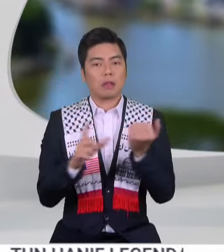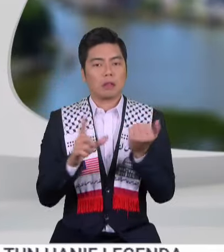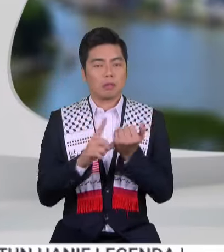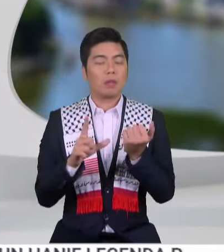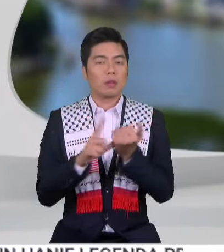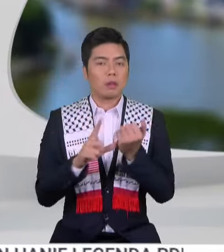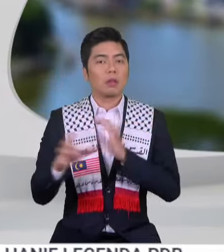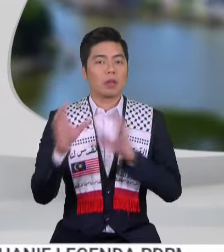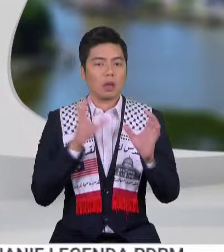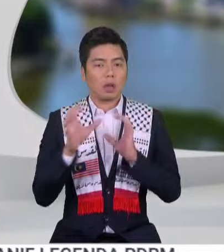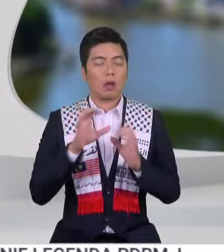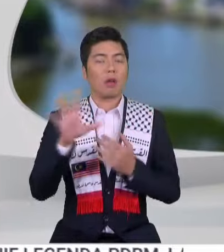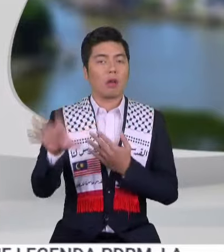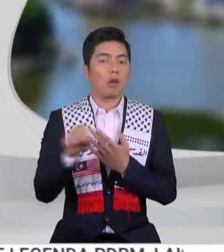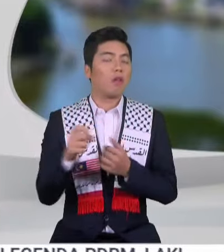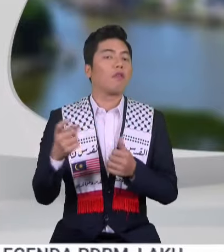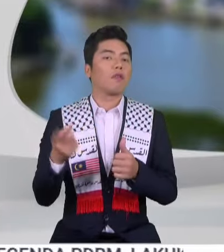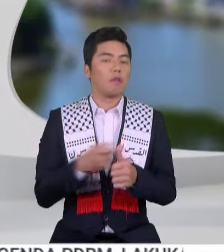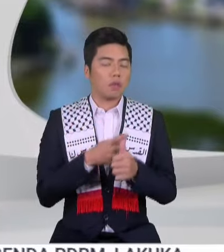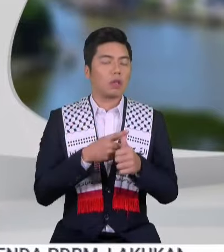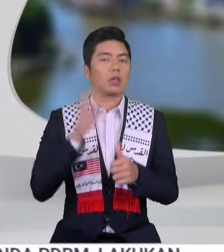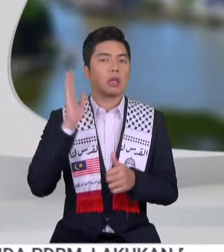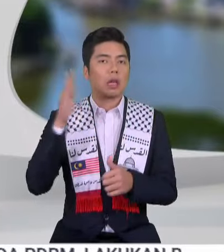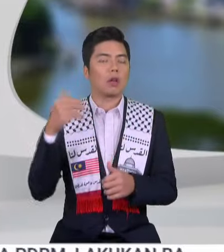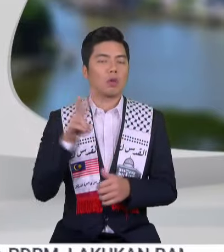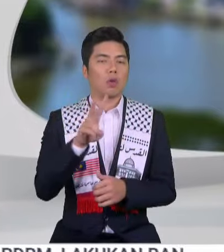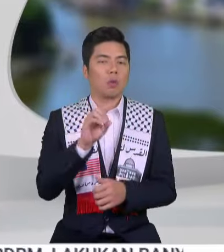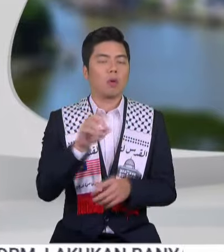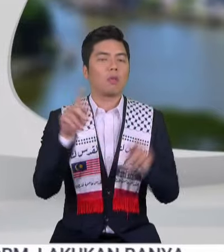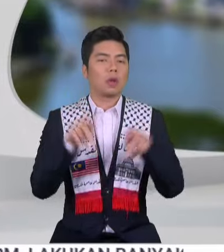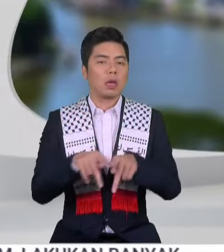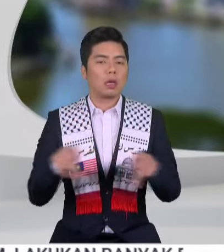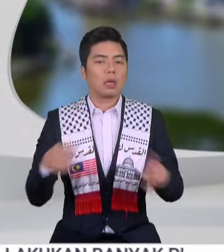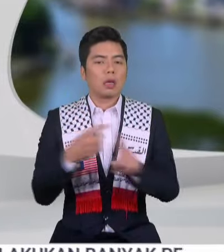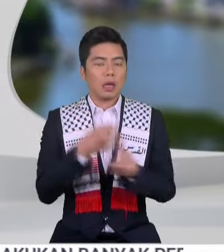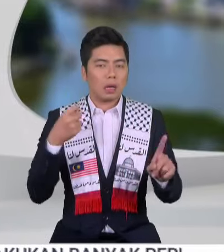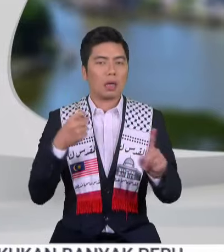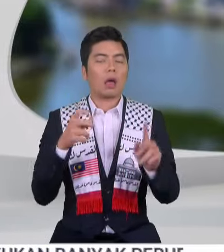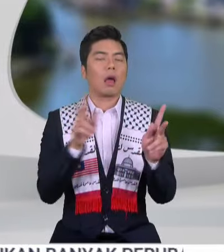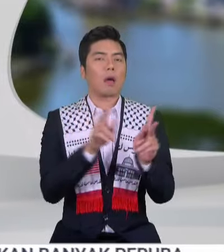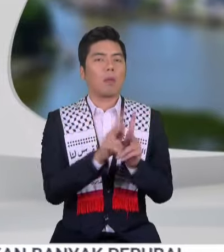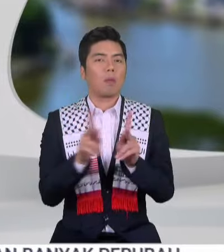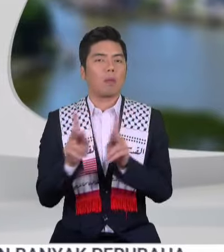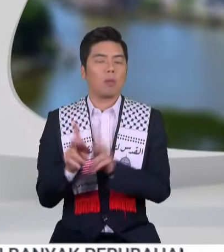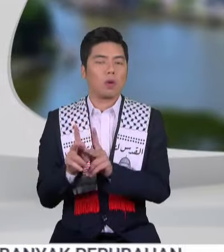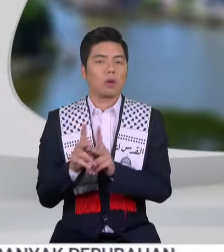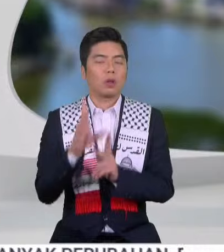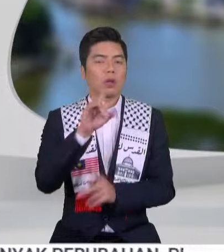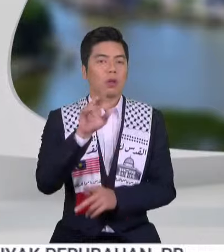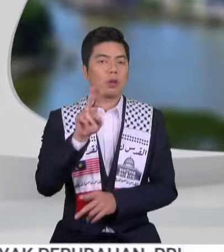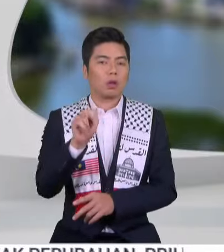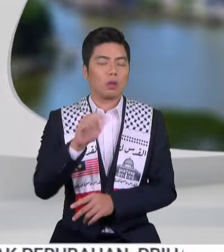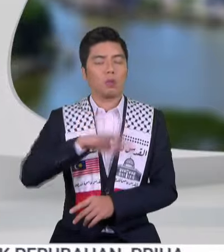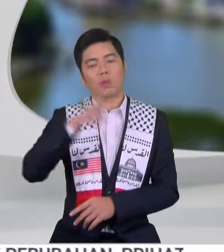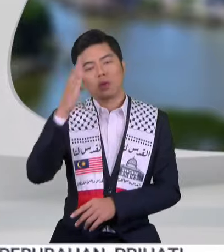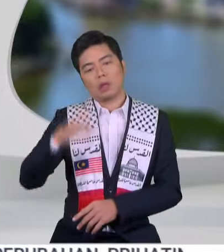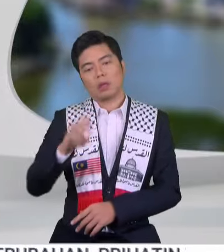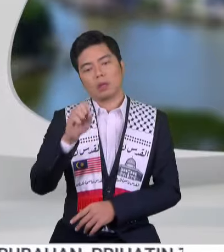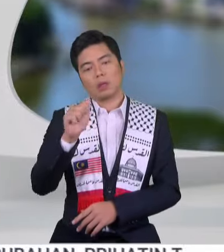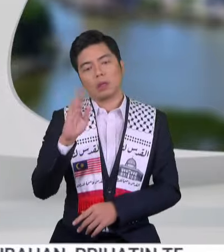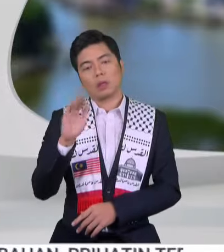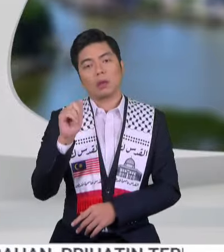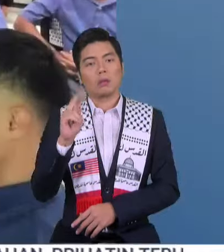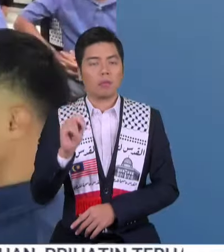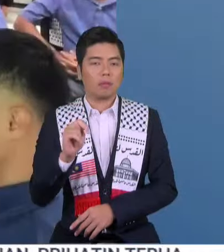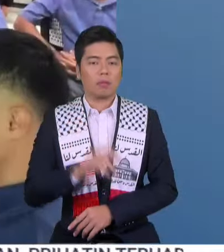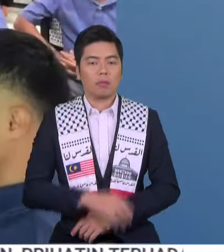Sugambas berkata pengambilan pertama bakal melibatkan 20 pelajar dari kawasan Dun Bukit Saban tahun depan.